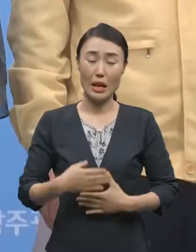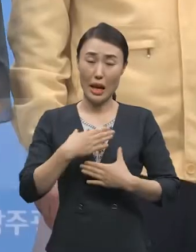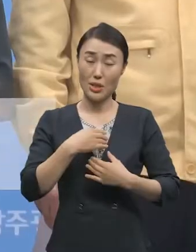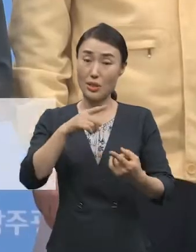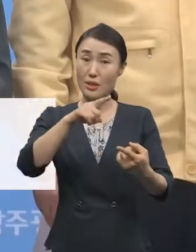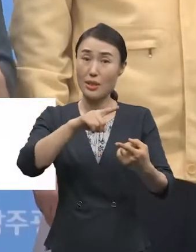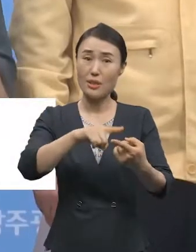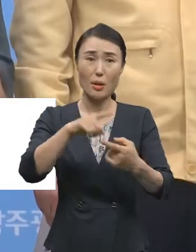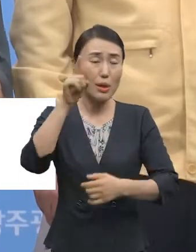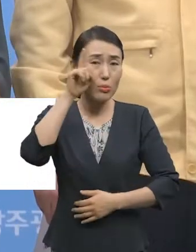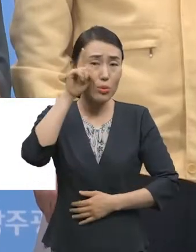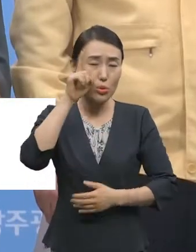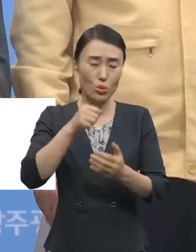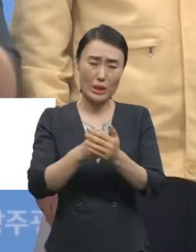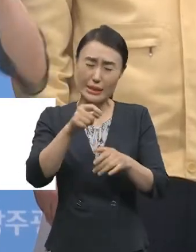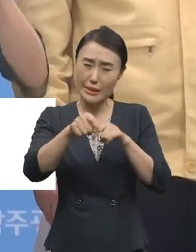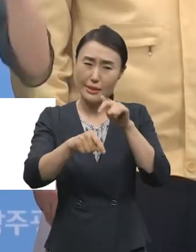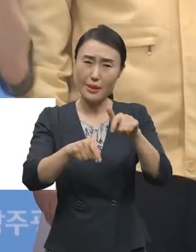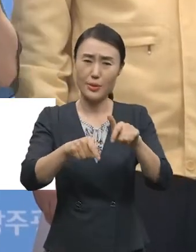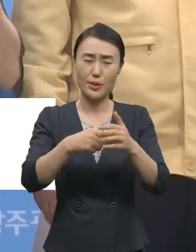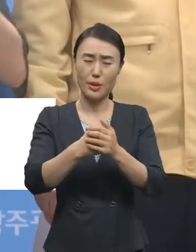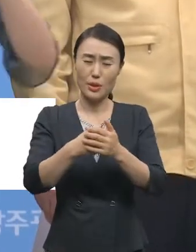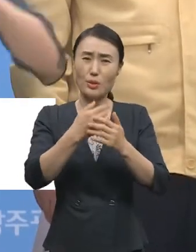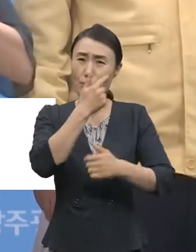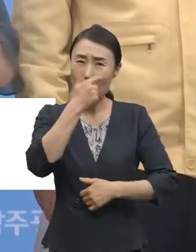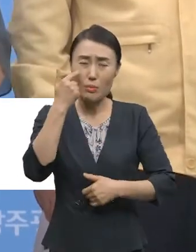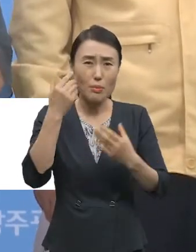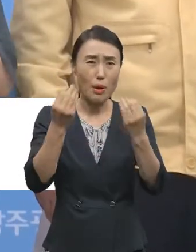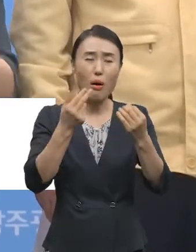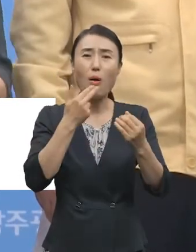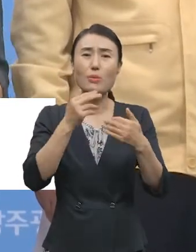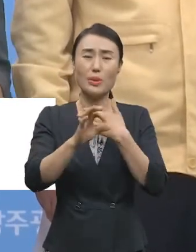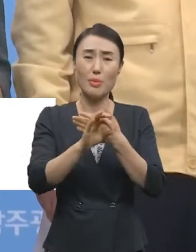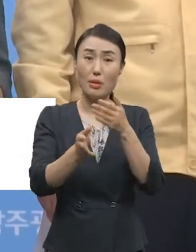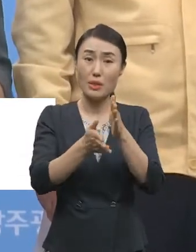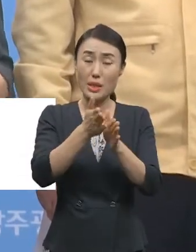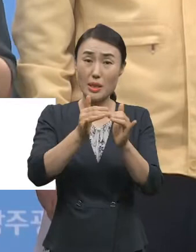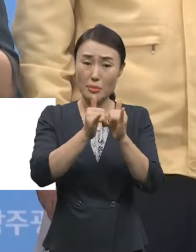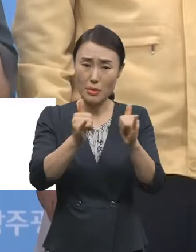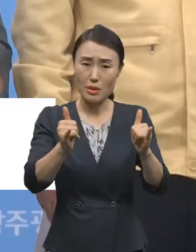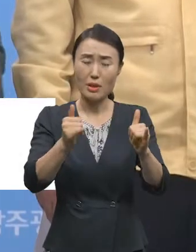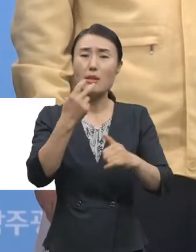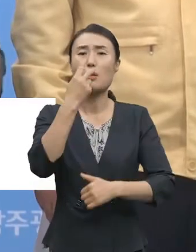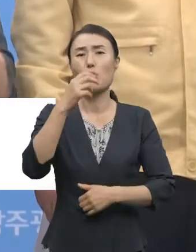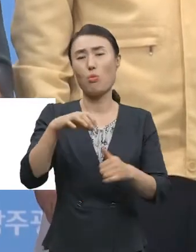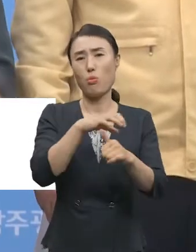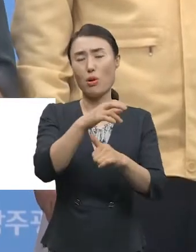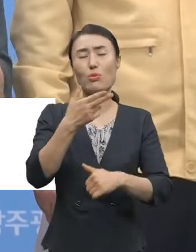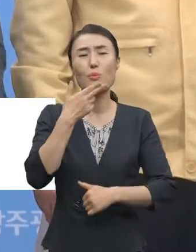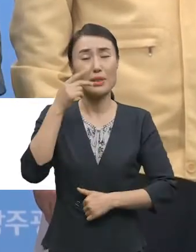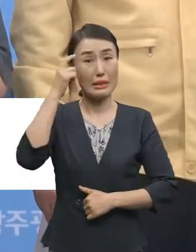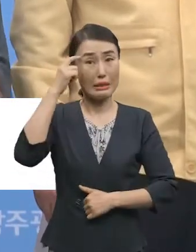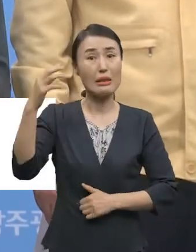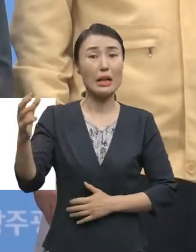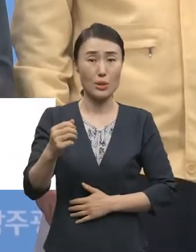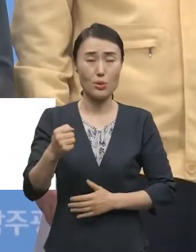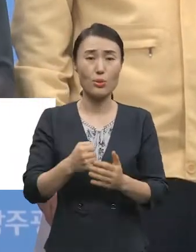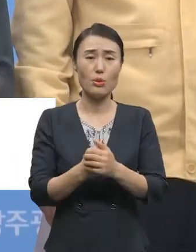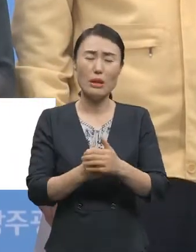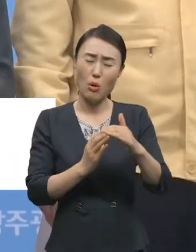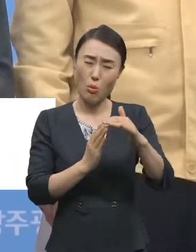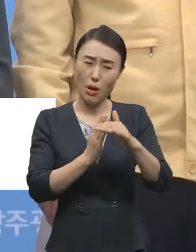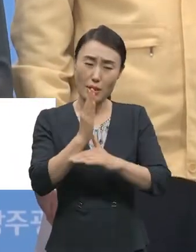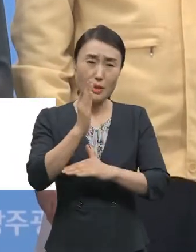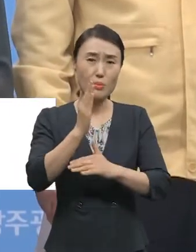안전 만큼은 100% 의 실천이 담보되지 않으면 시민의 생명을 보호 할 수 없다는 인식 아에